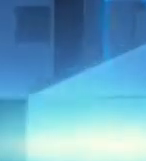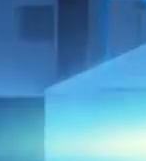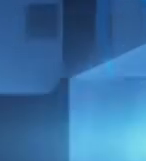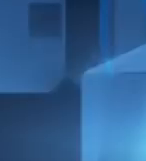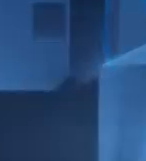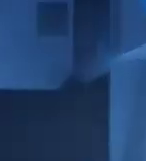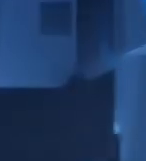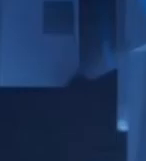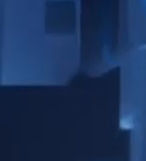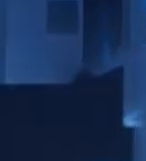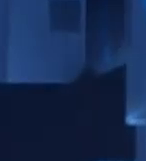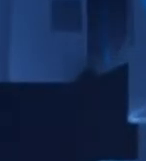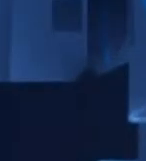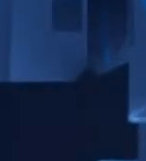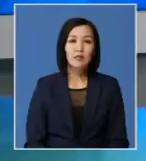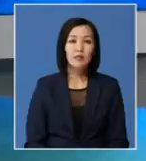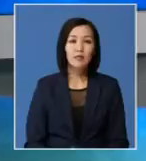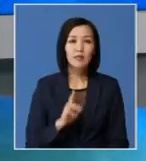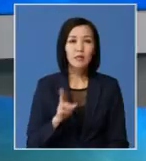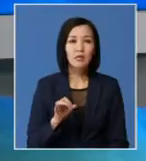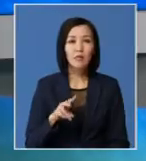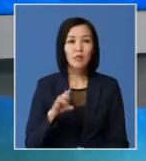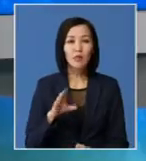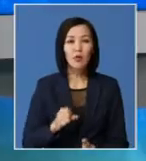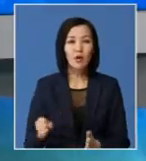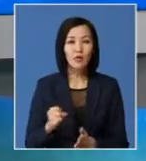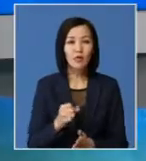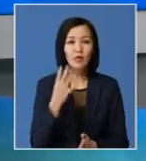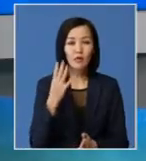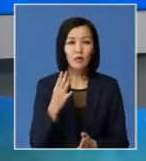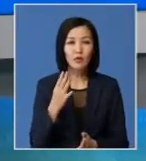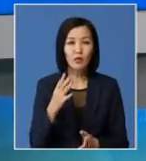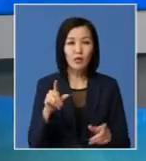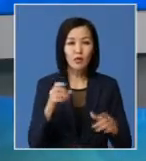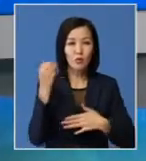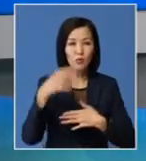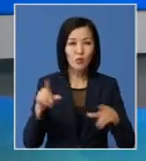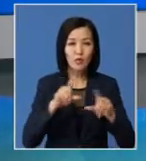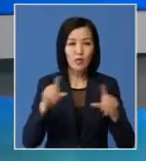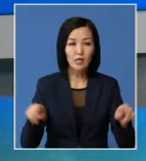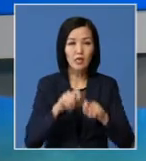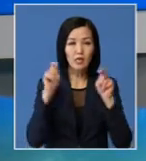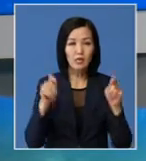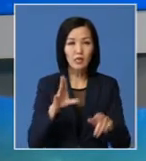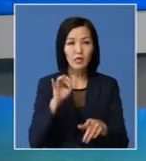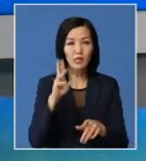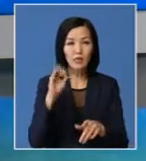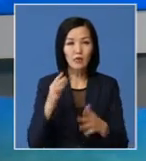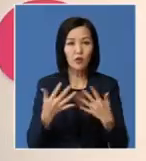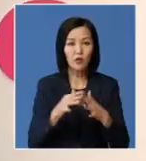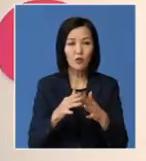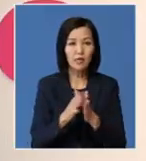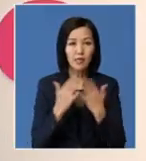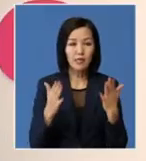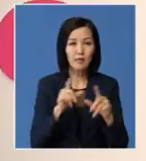Жөнкешев, Жетісу арнасы. Кербұлақ ауданында биыл 4 коворкинг орталығы ашылды. Соның бірі Сарыөзек ауылындағы аудандық